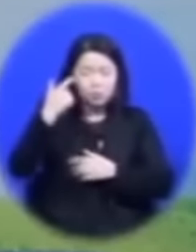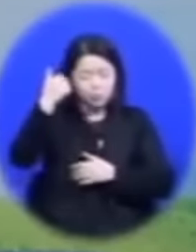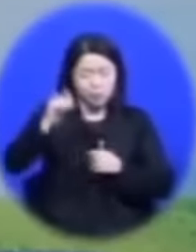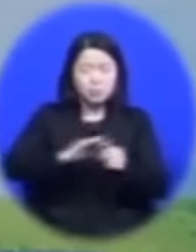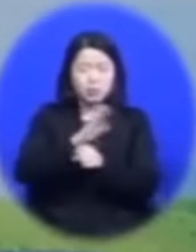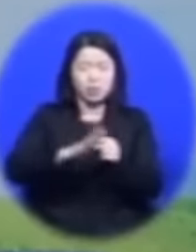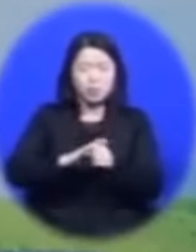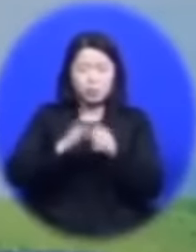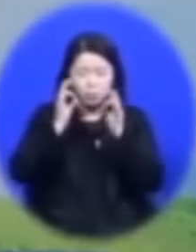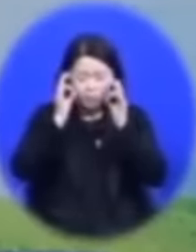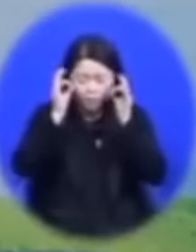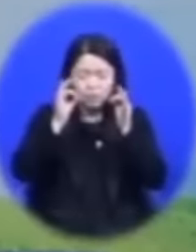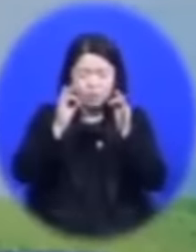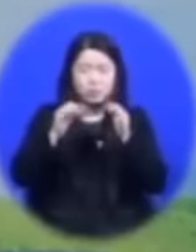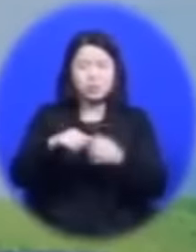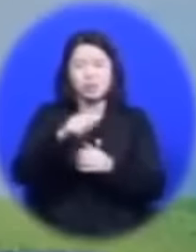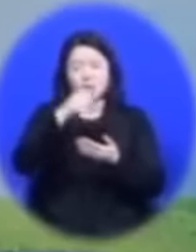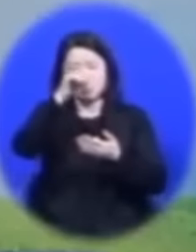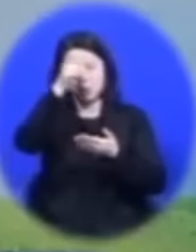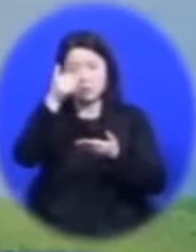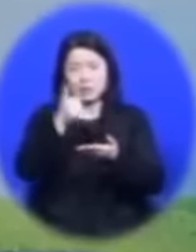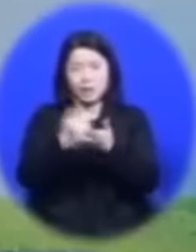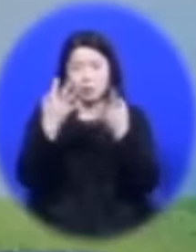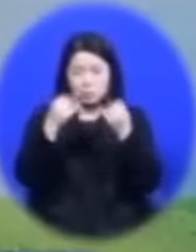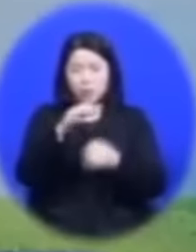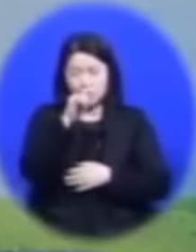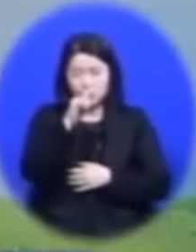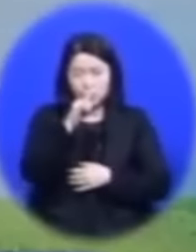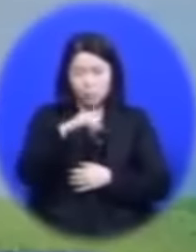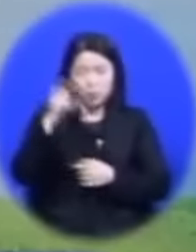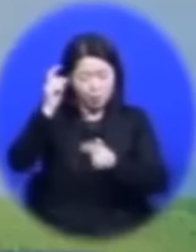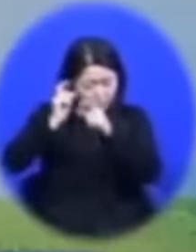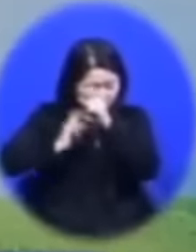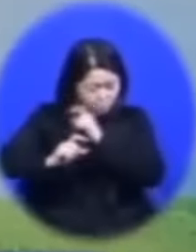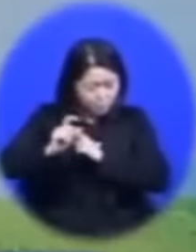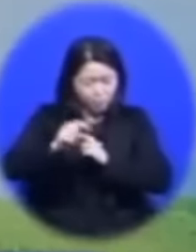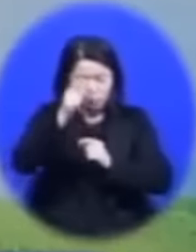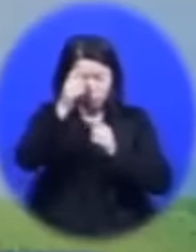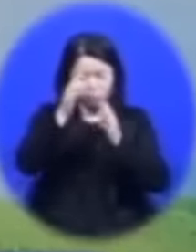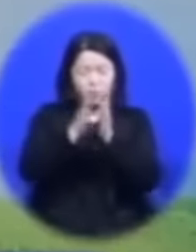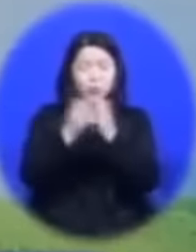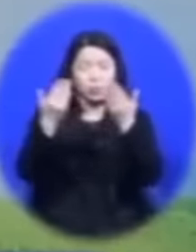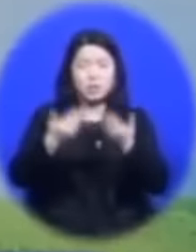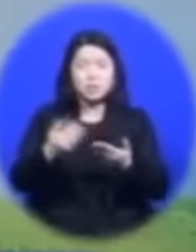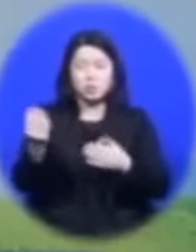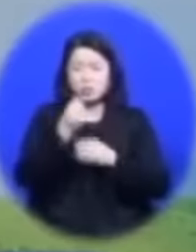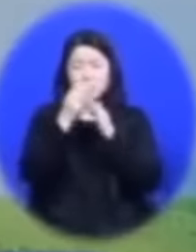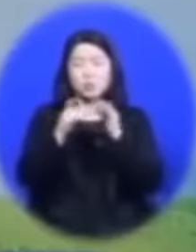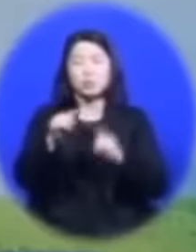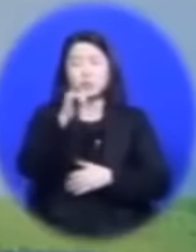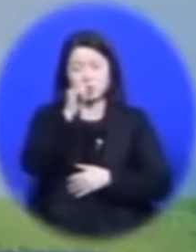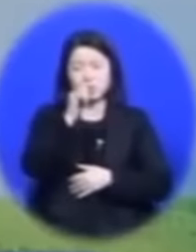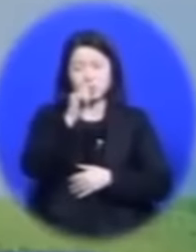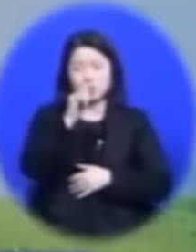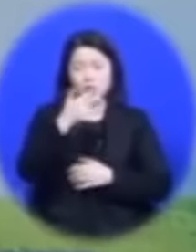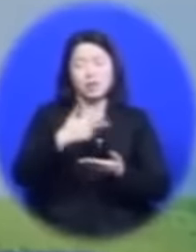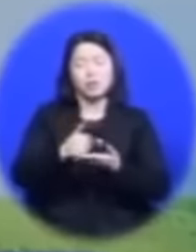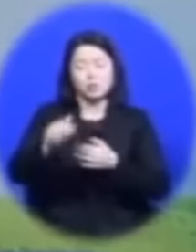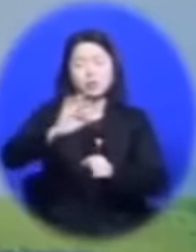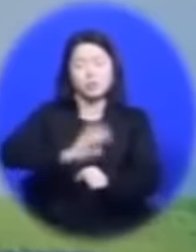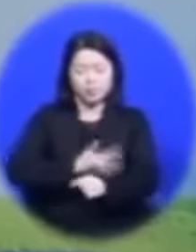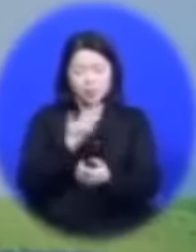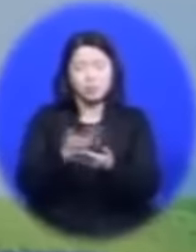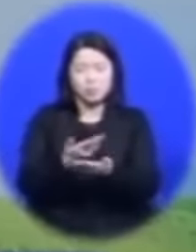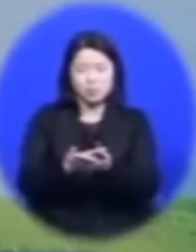애쓰는 수십 명의 장로들이 있고 밤을 새워 기도하는 성도들이 있었어요. 주님 잘못했습니다.